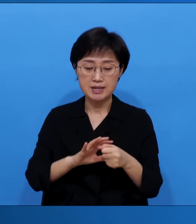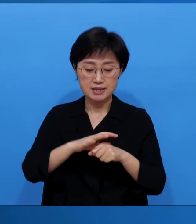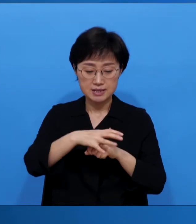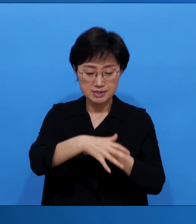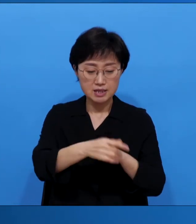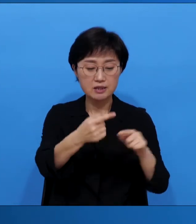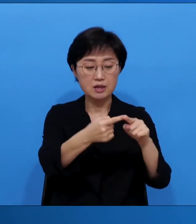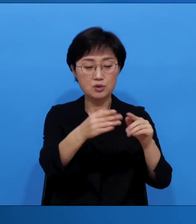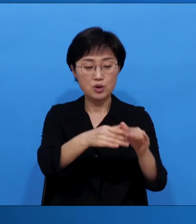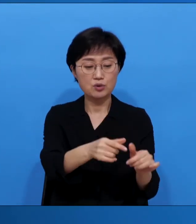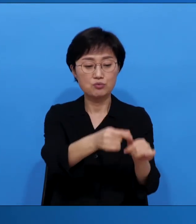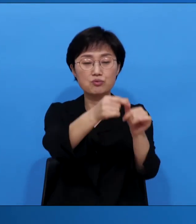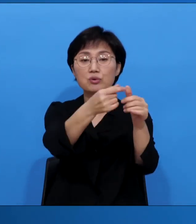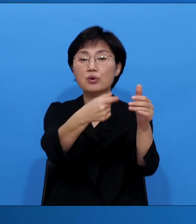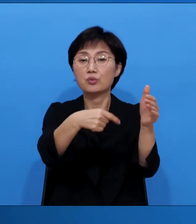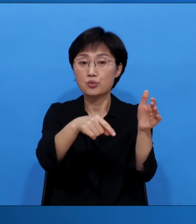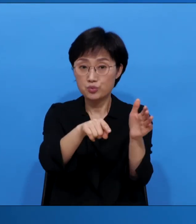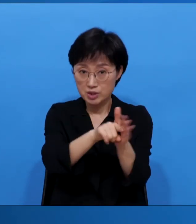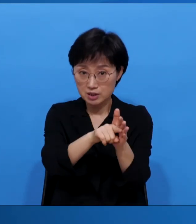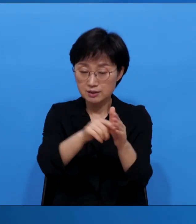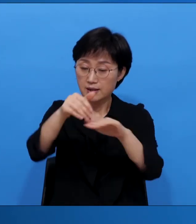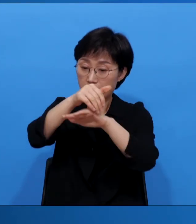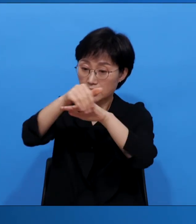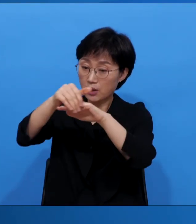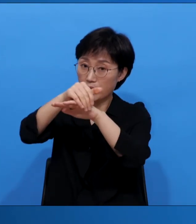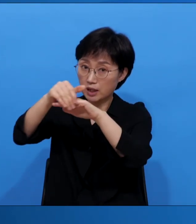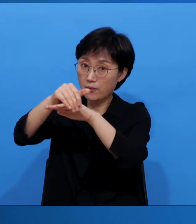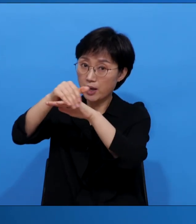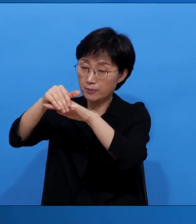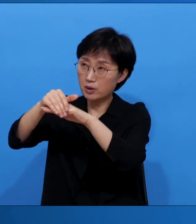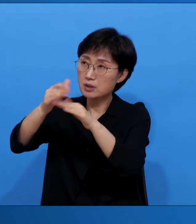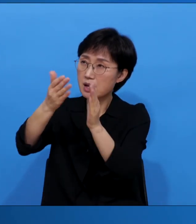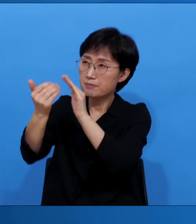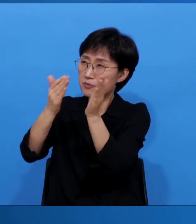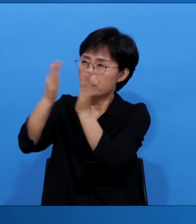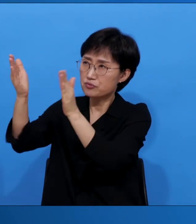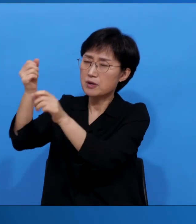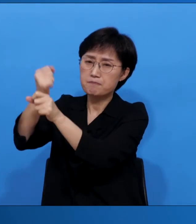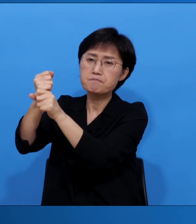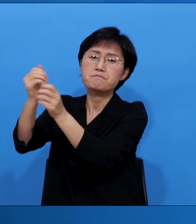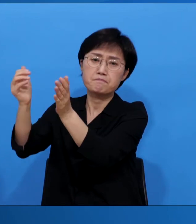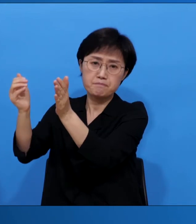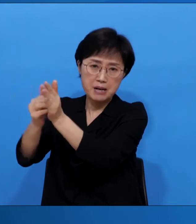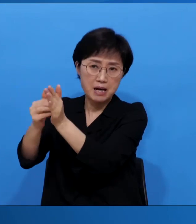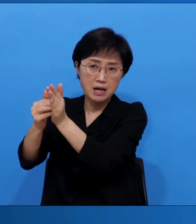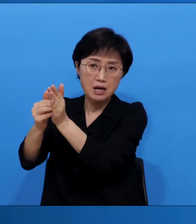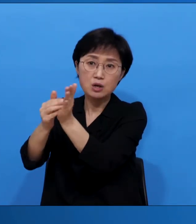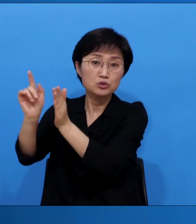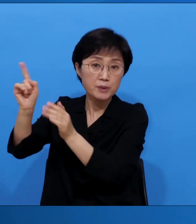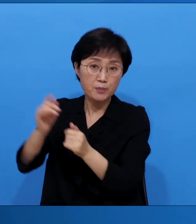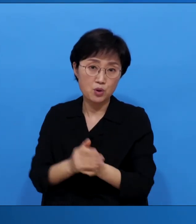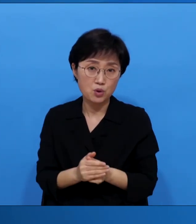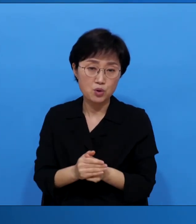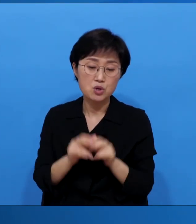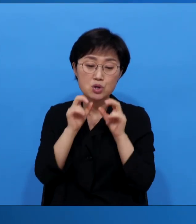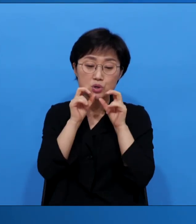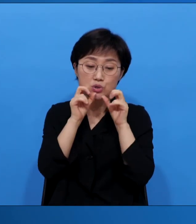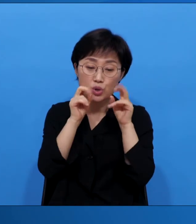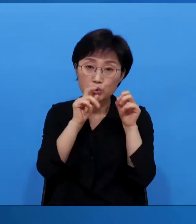세계교회를 위한 계획을 하나님은 창세전부터 준비하셨습니다. 뭘까요?